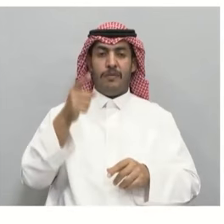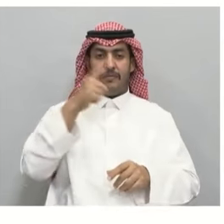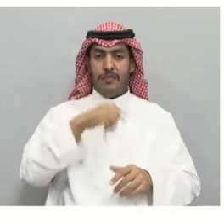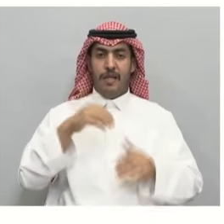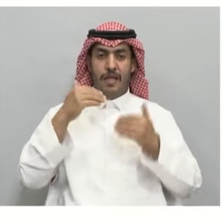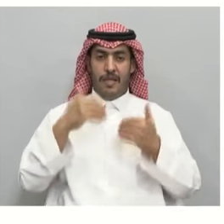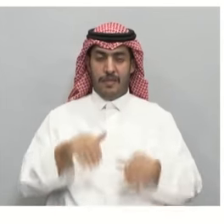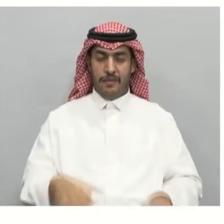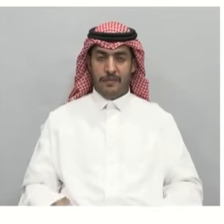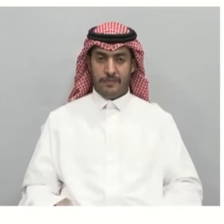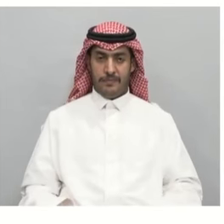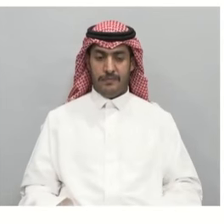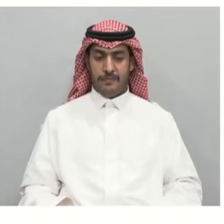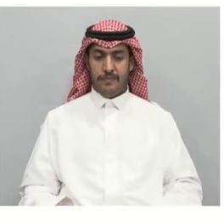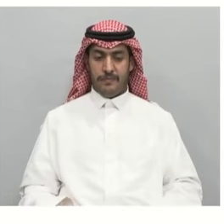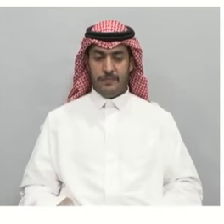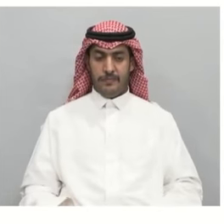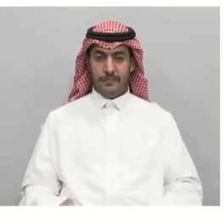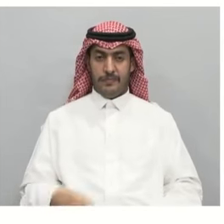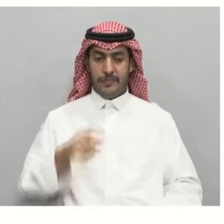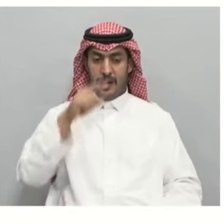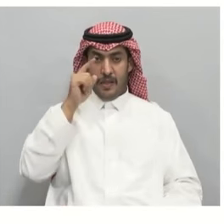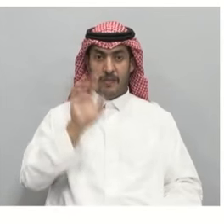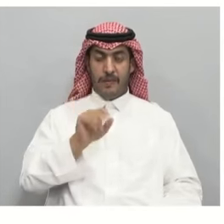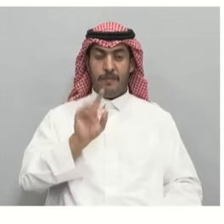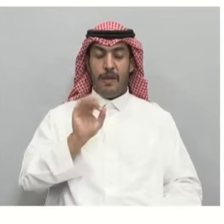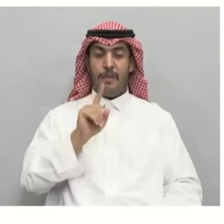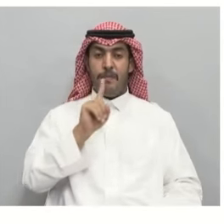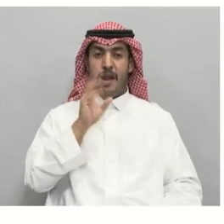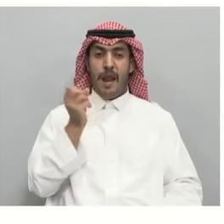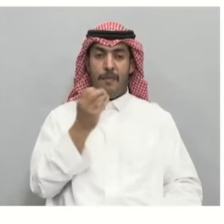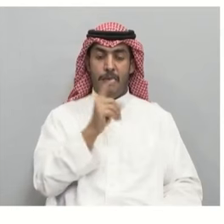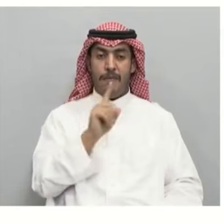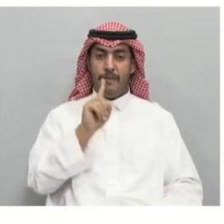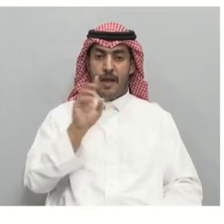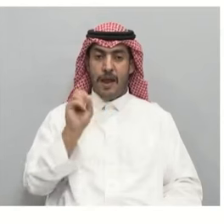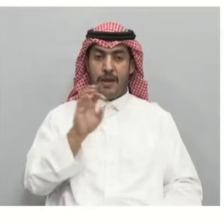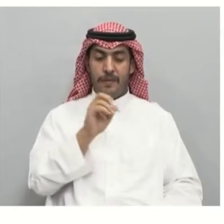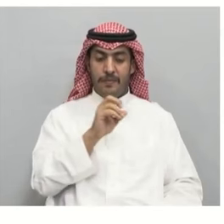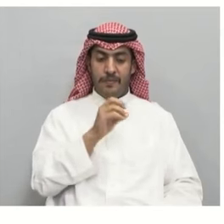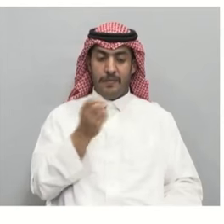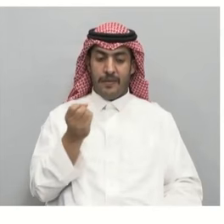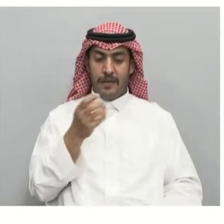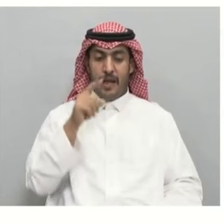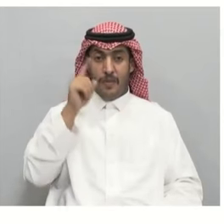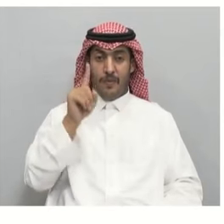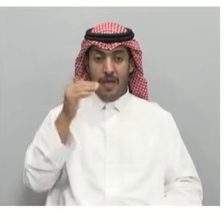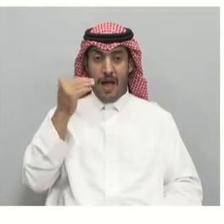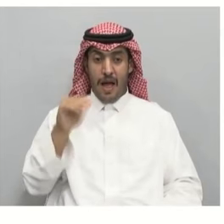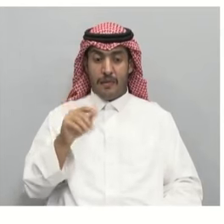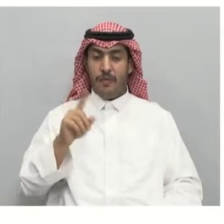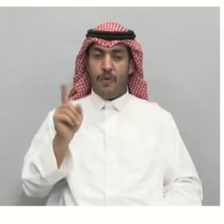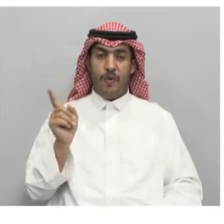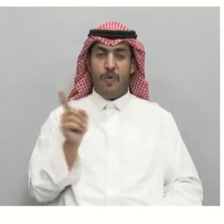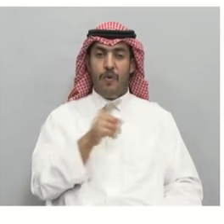الكهربائيه كلها تخيل اذا كان لدينا 100 مصباح مثلا تعطل واحد منها اذا ستتعب